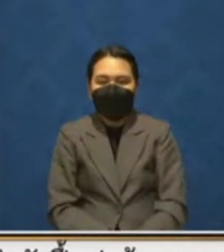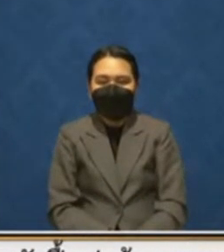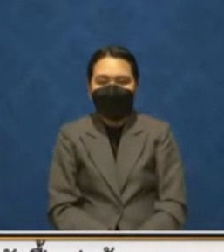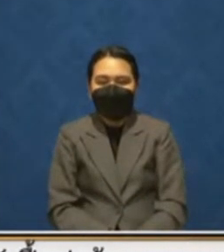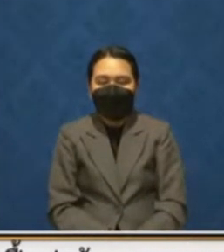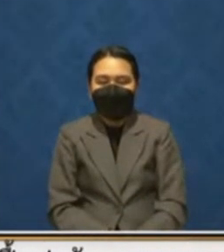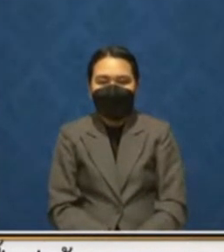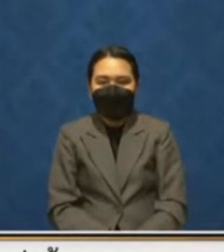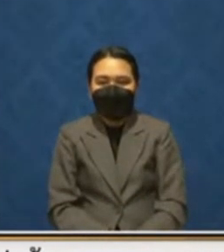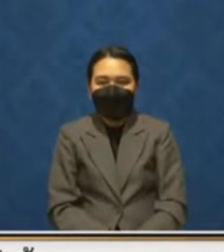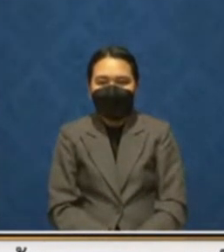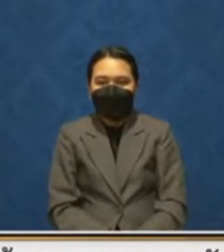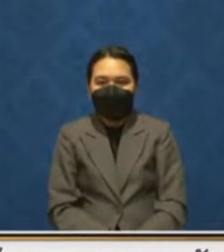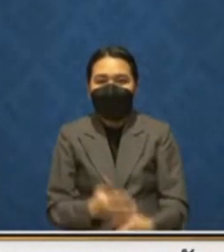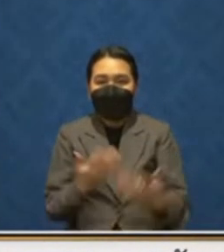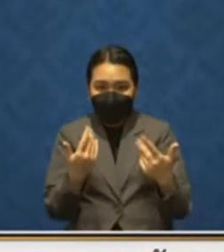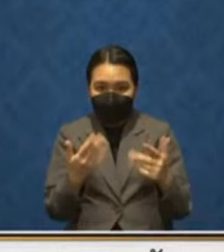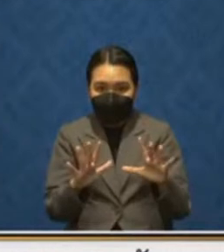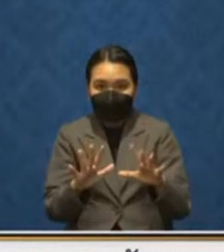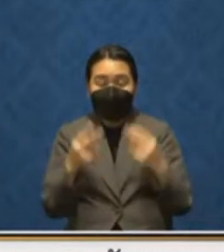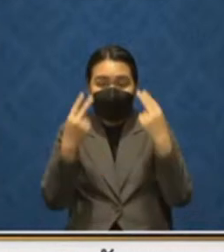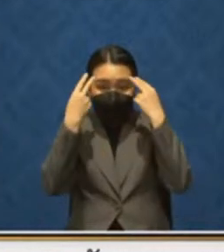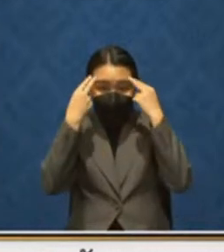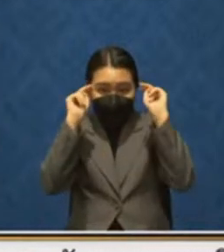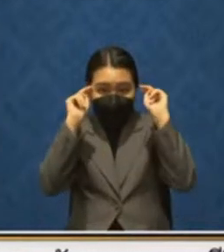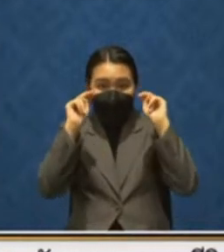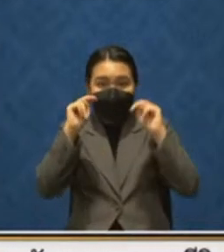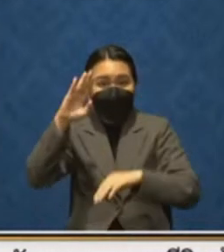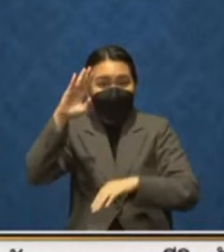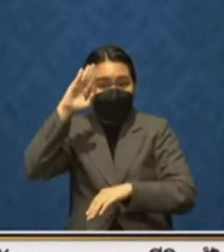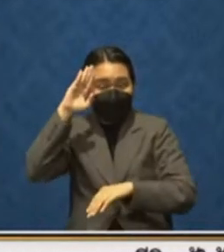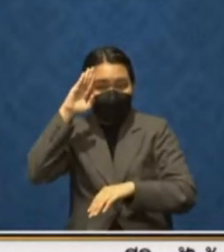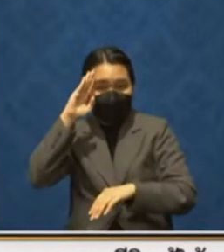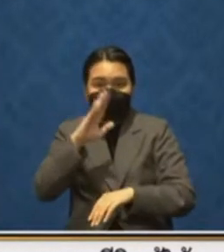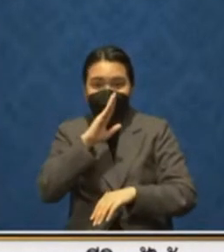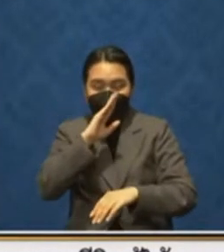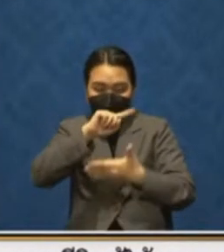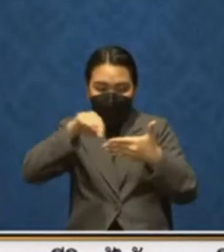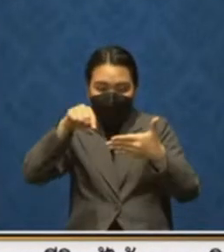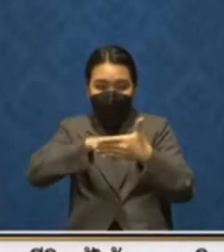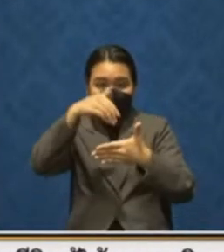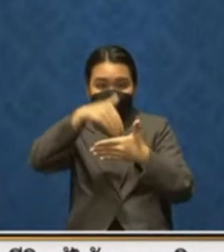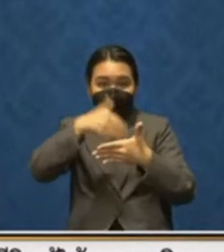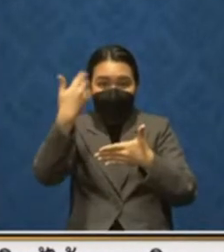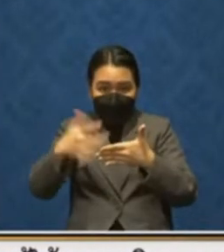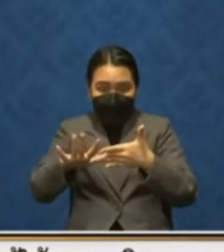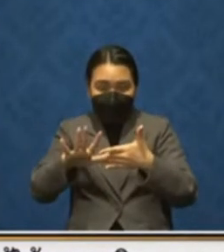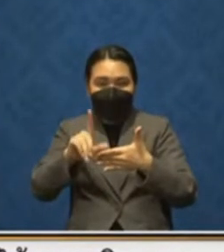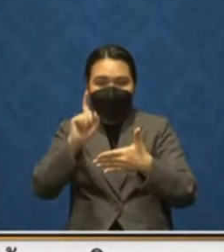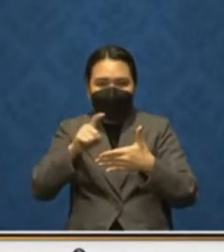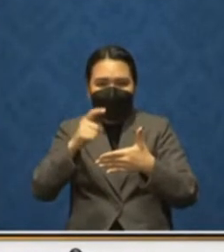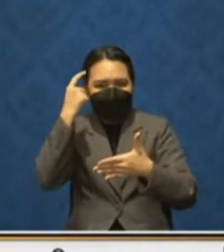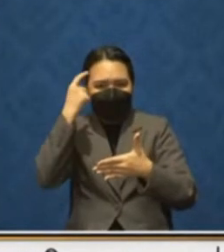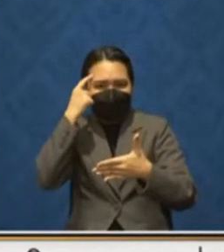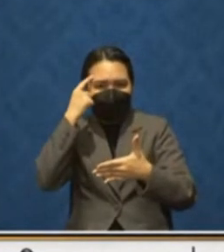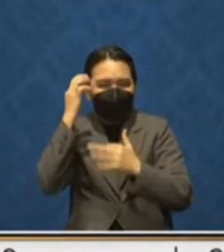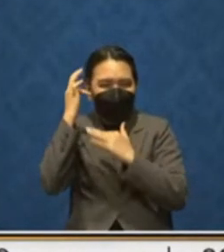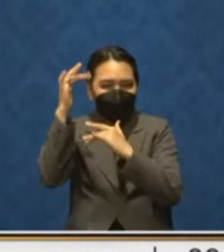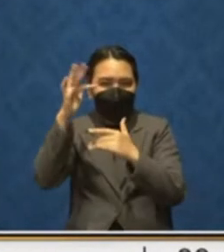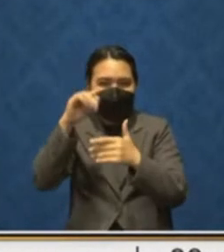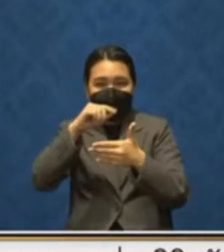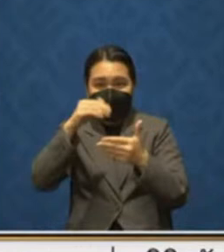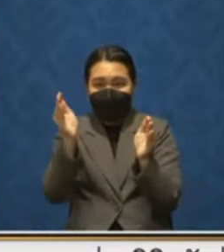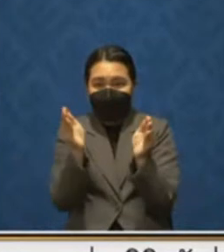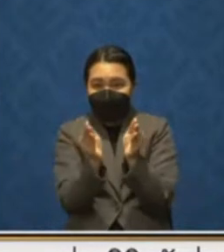เพราะว่าเมื่อคืนหรือยึดโดรนมาเล่นการเรียนอย่างเต็มตัวต้องมีการเลือกตั้งได้มั้ยฮะก็หวังที่ก็ได้คะแนนเสียงจากพี่น้องประชาชน